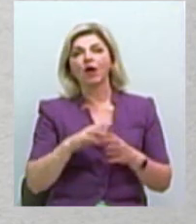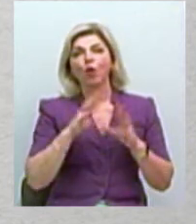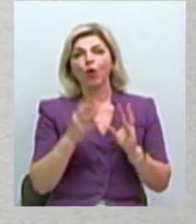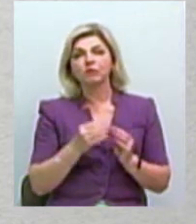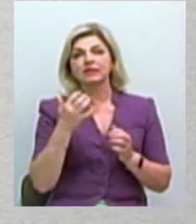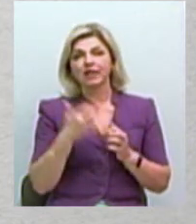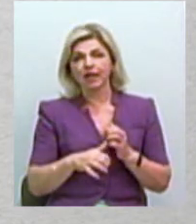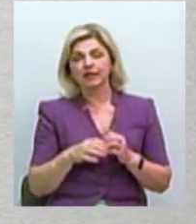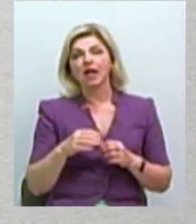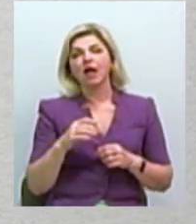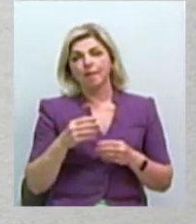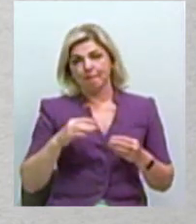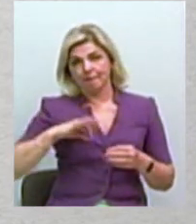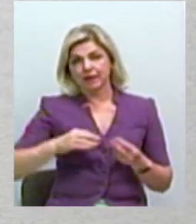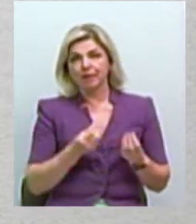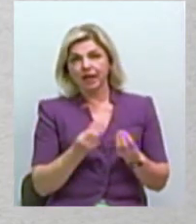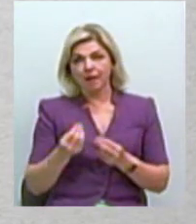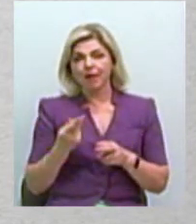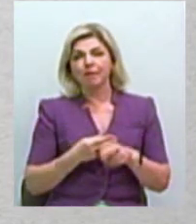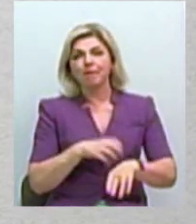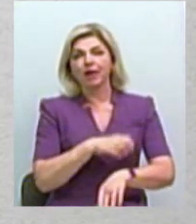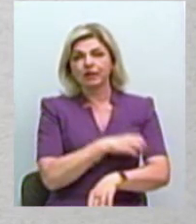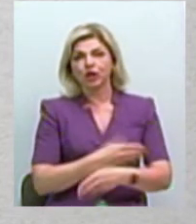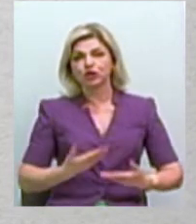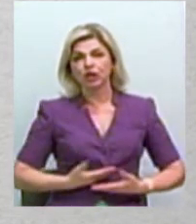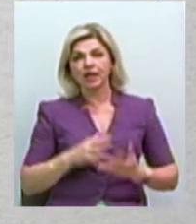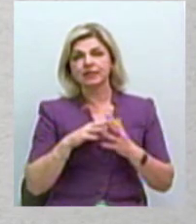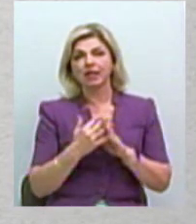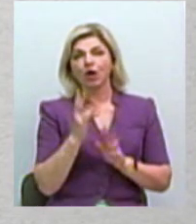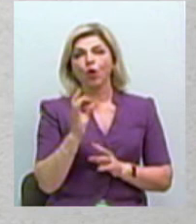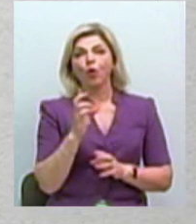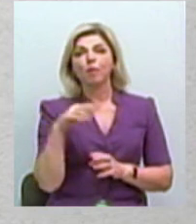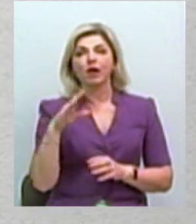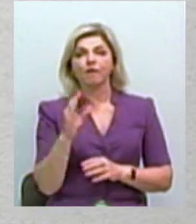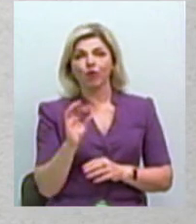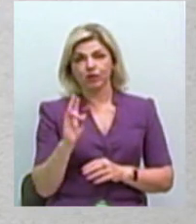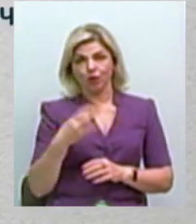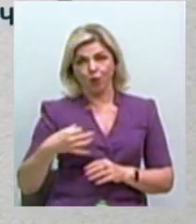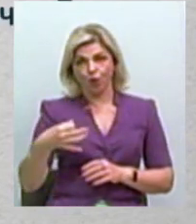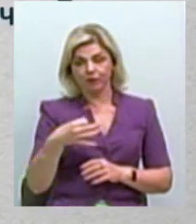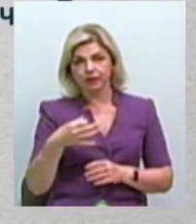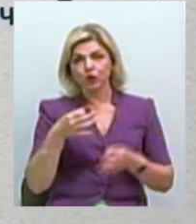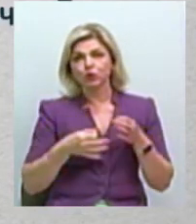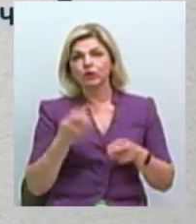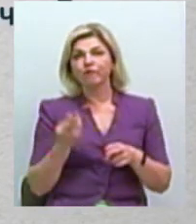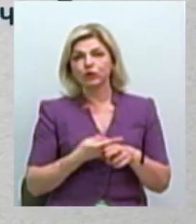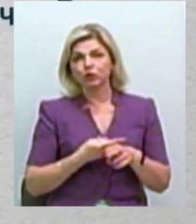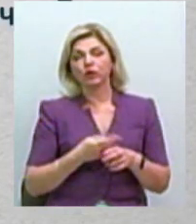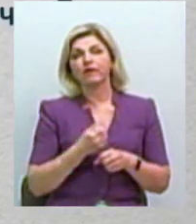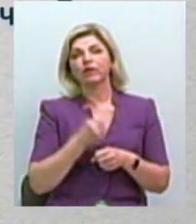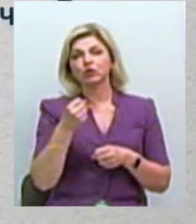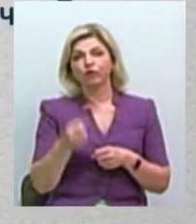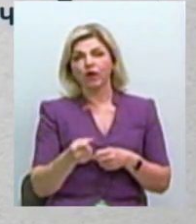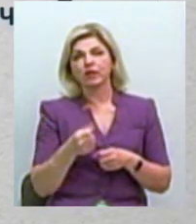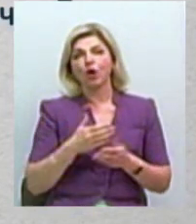Фізична особа-підприємець. Безпартійний. Проживає в селі Коблеве Березанського району Миколаївської області. Судимість відсутня. Суб'єкт висування